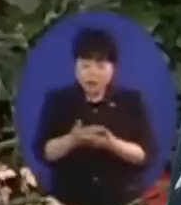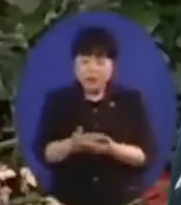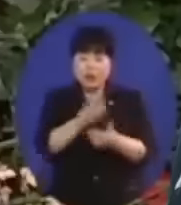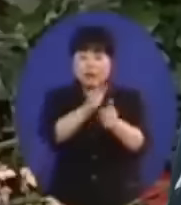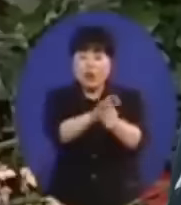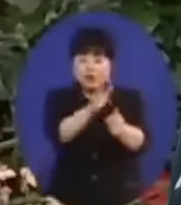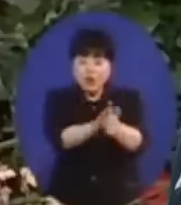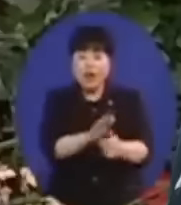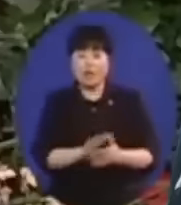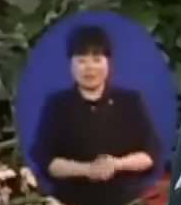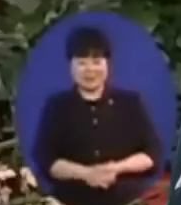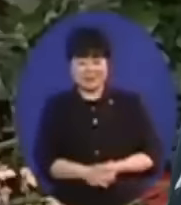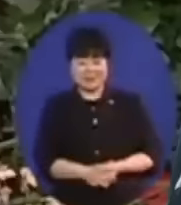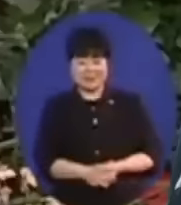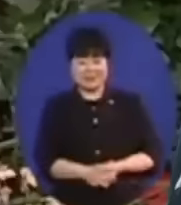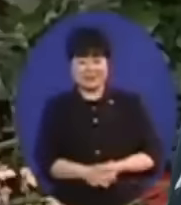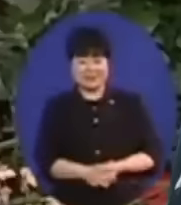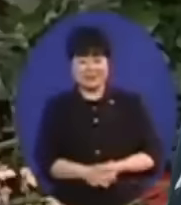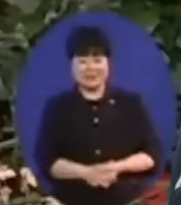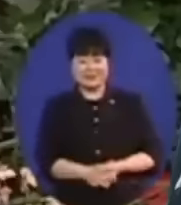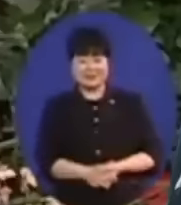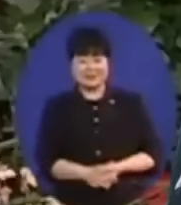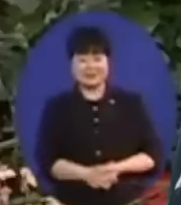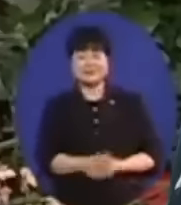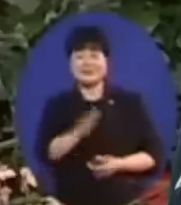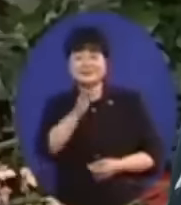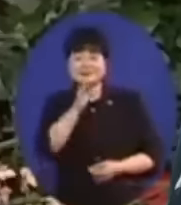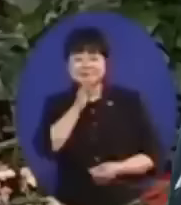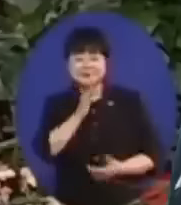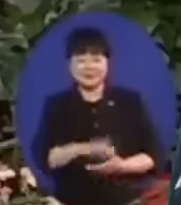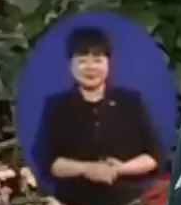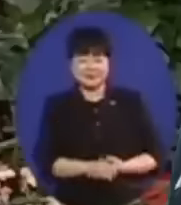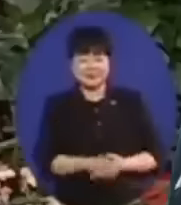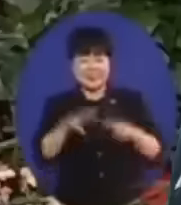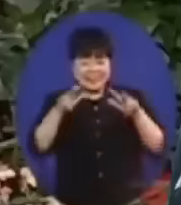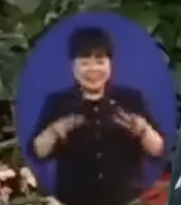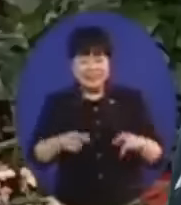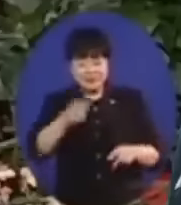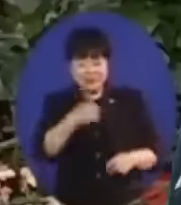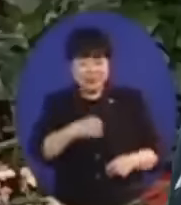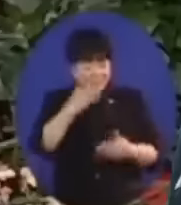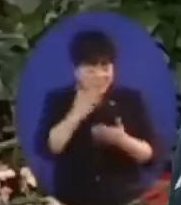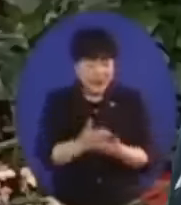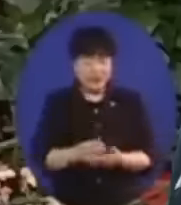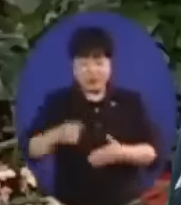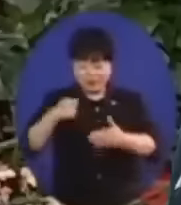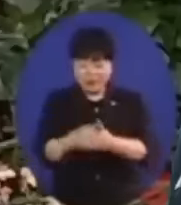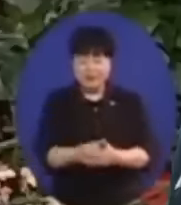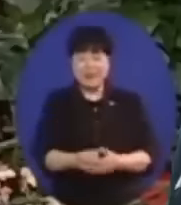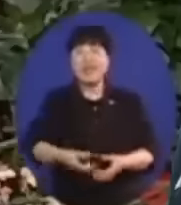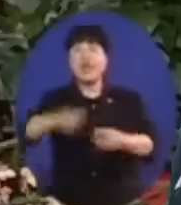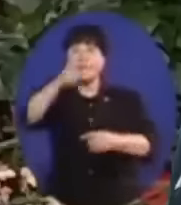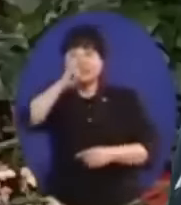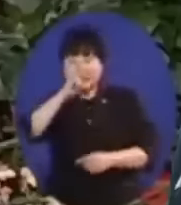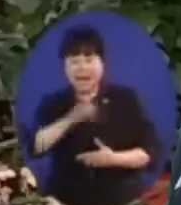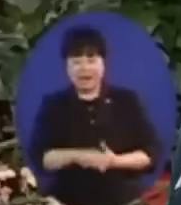라고 말씀했습니다. 그래서 이제는 물 걱정하지 말고 담대히 마시라.